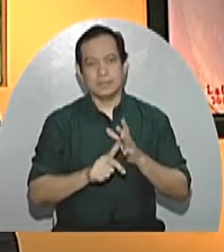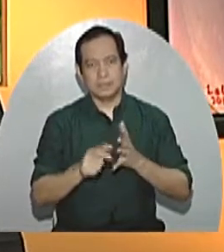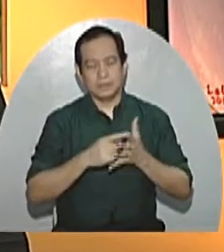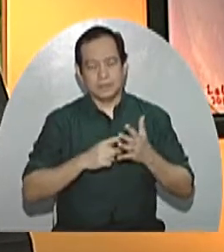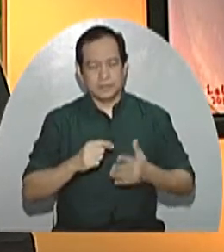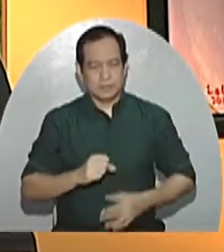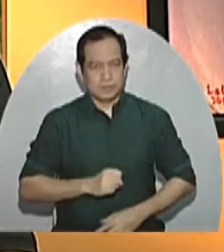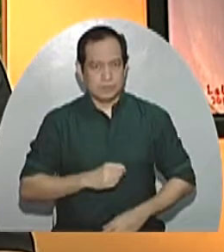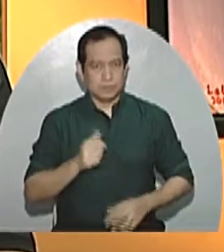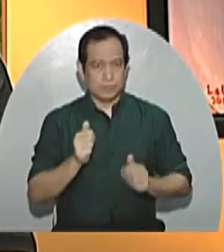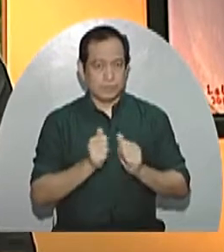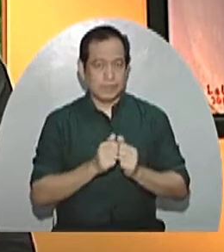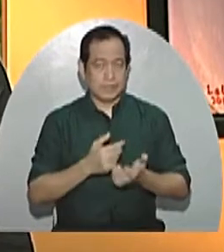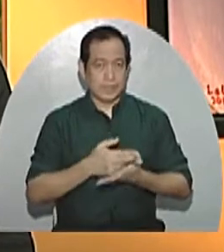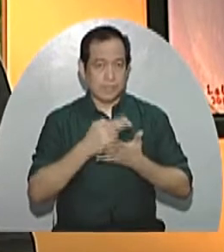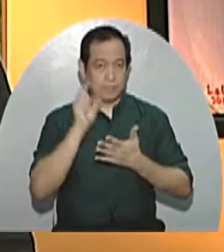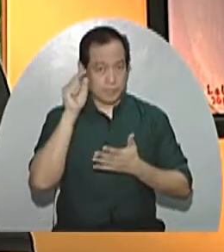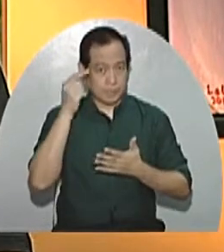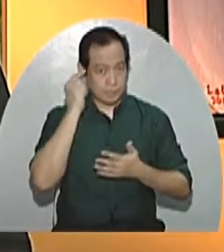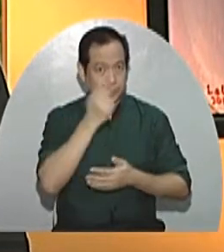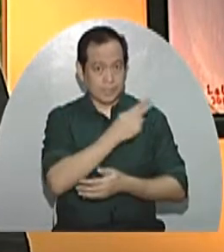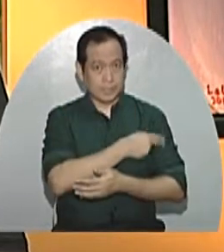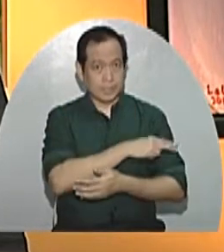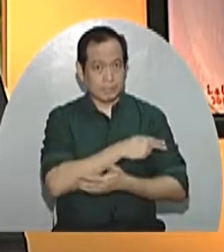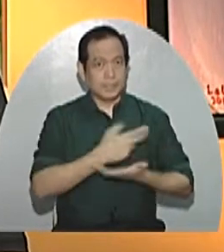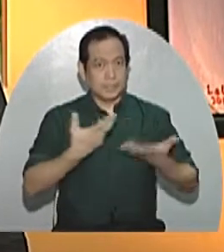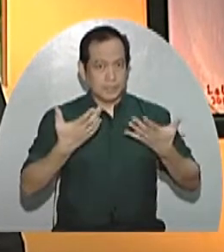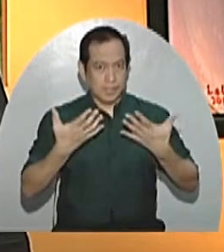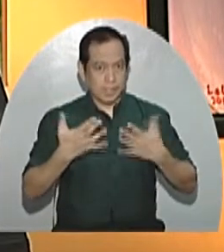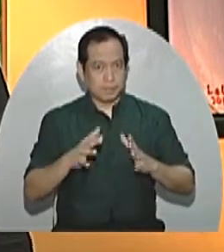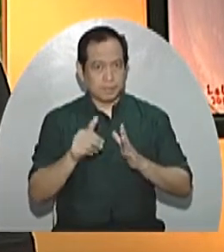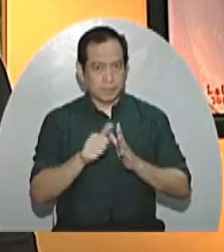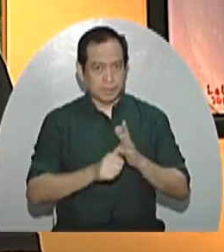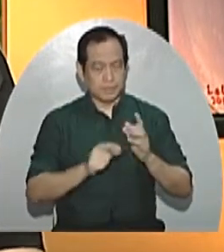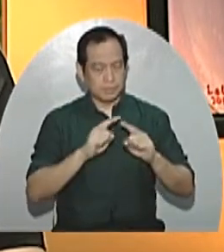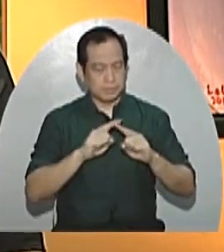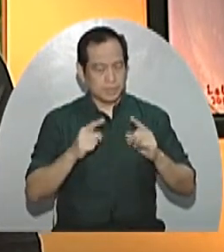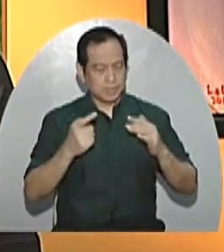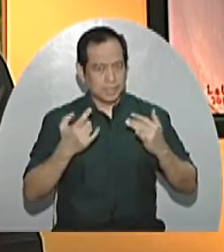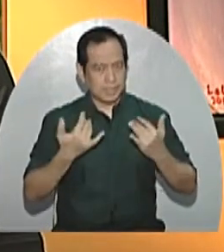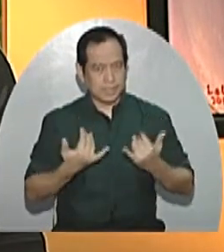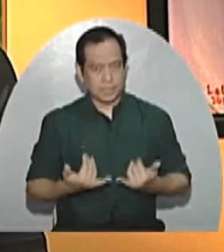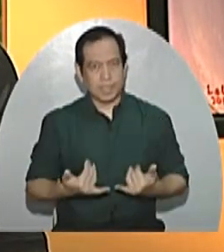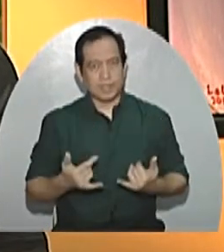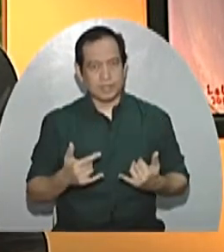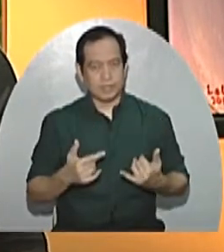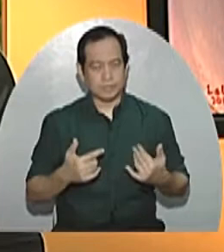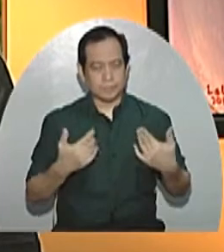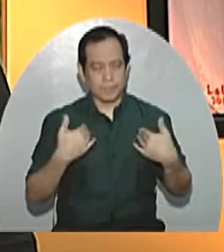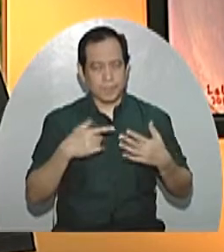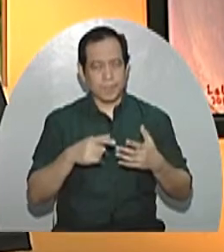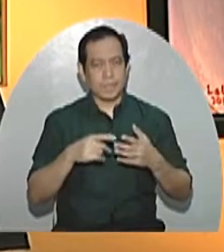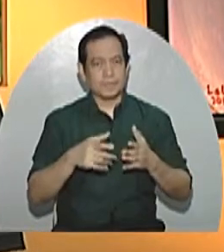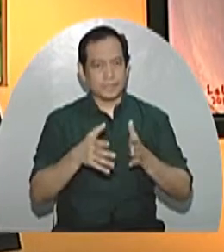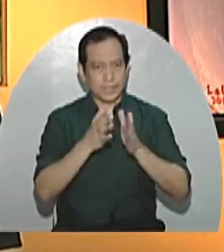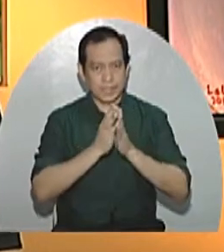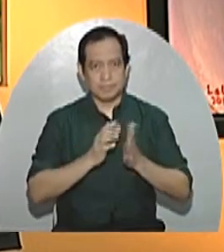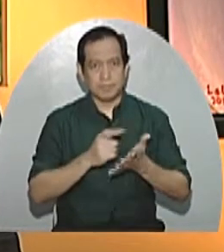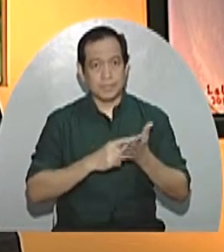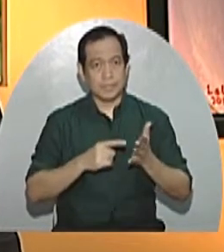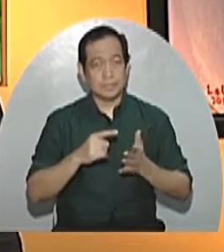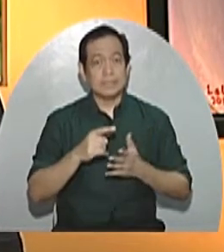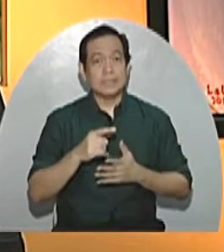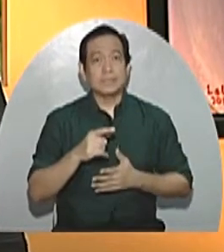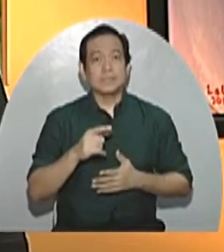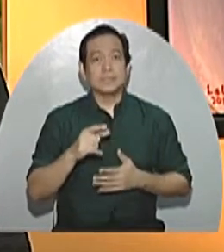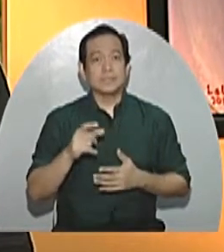government hospital na isagawa ang operasyon na ito sa bata. Ngunit ngayon, merong ipinapanawagan si